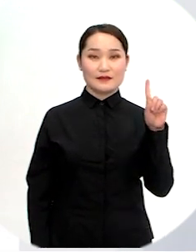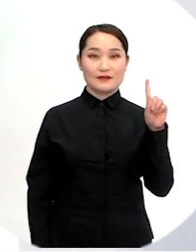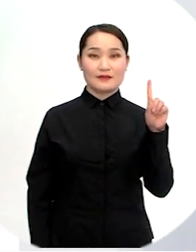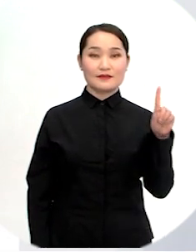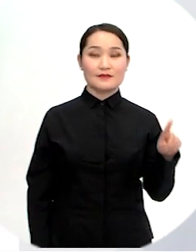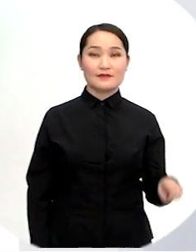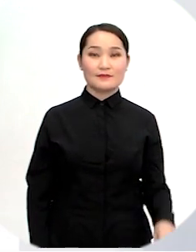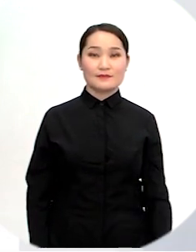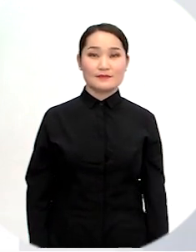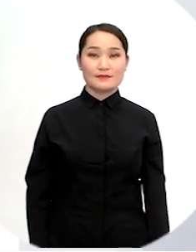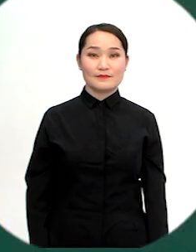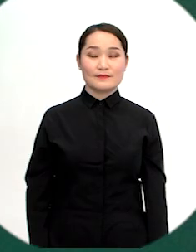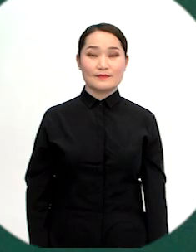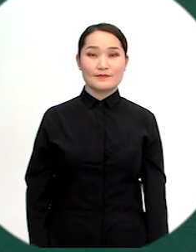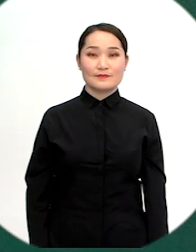Нэг.